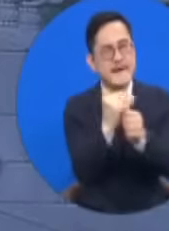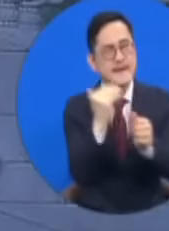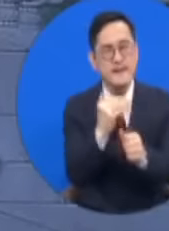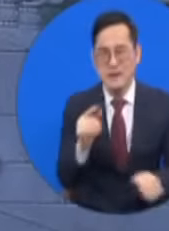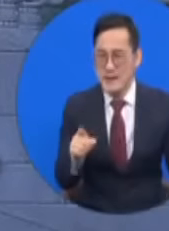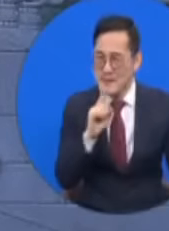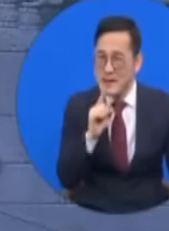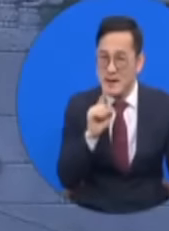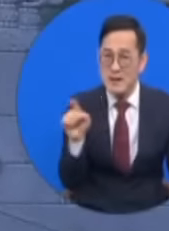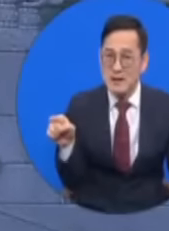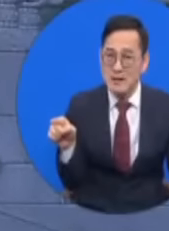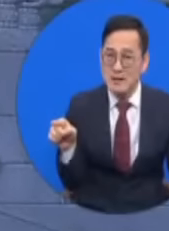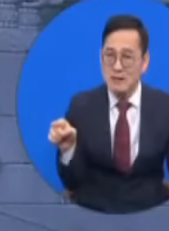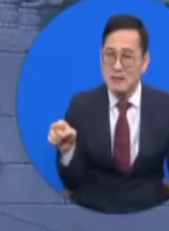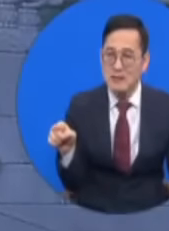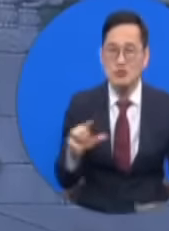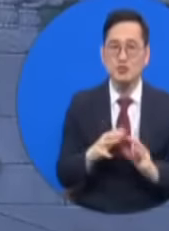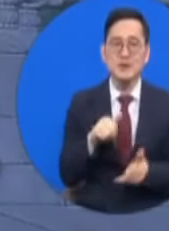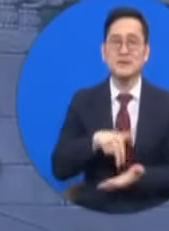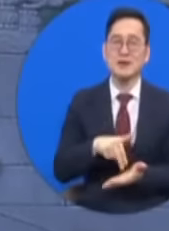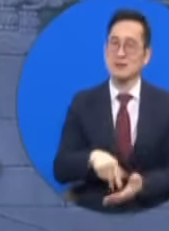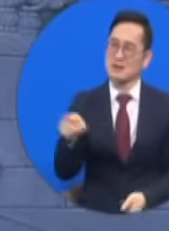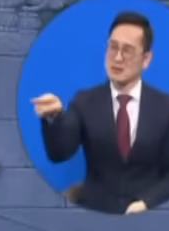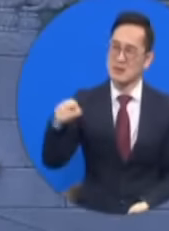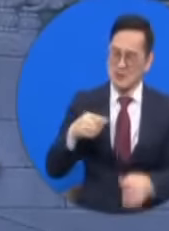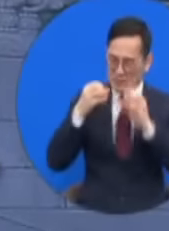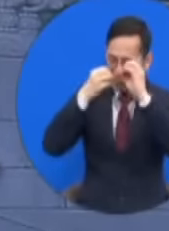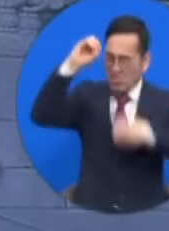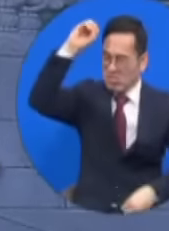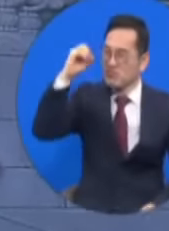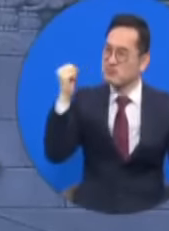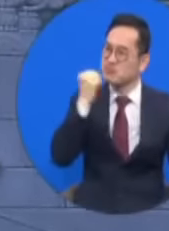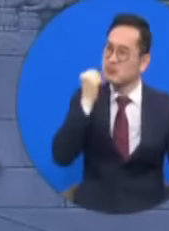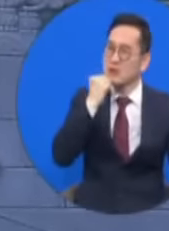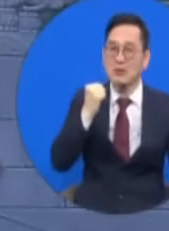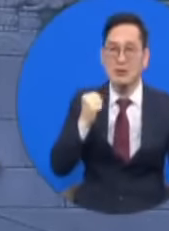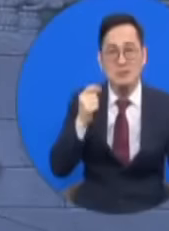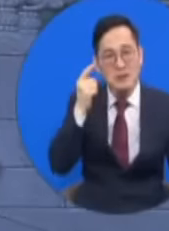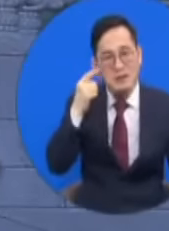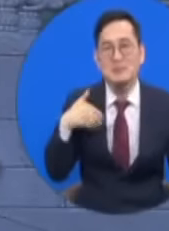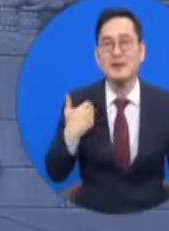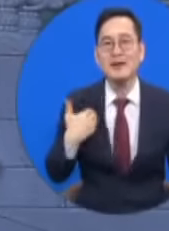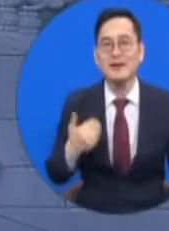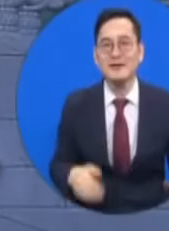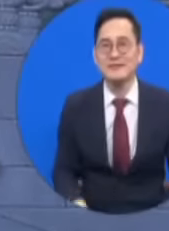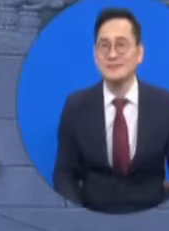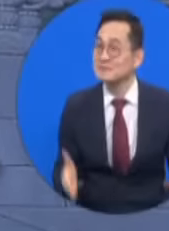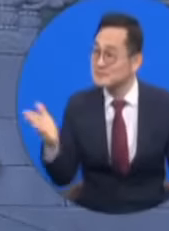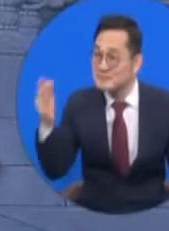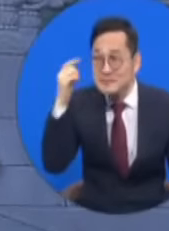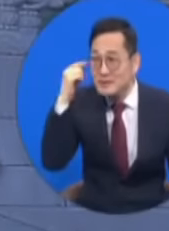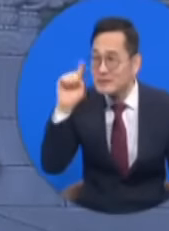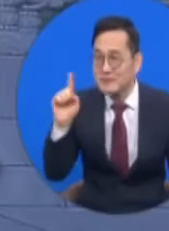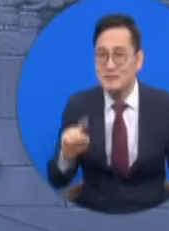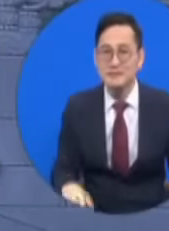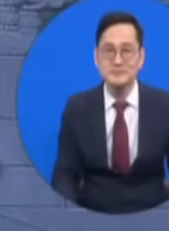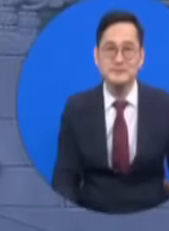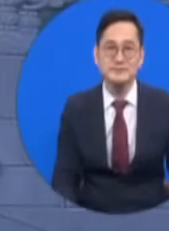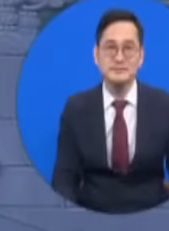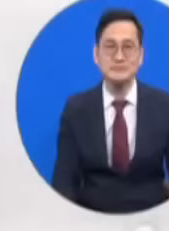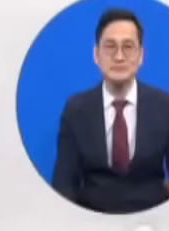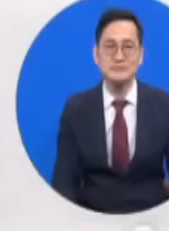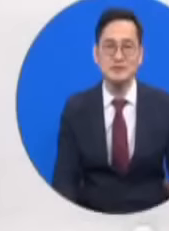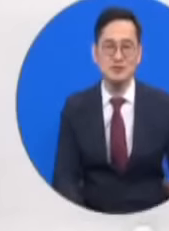게 가운데에 계신 국민들 보기에 과연 어떻게 들리실지도 좀 궁금한데 김관선 변호사님은 어떻게 들으셨습니까? 아니 이제 군사